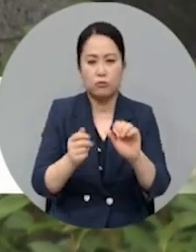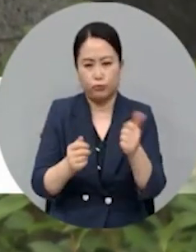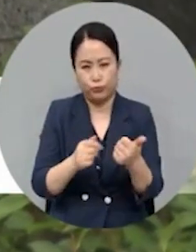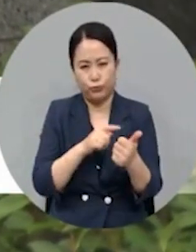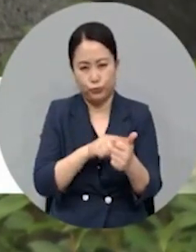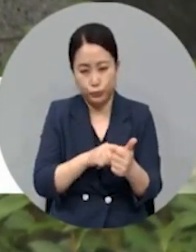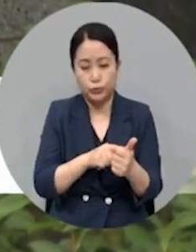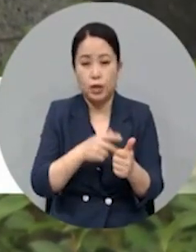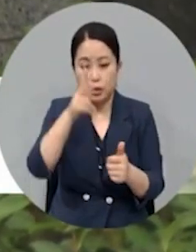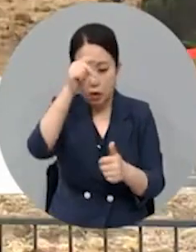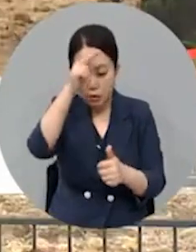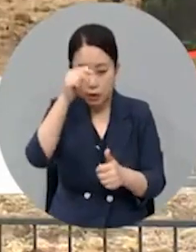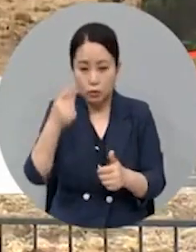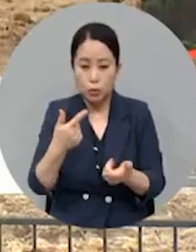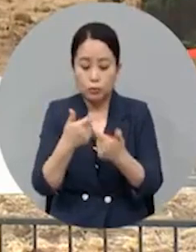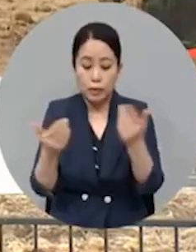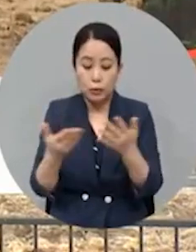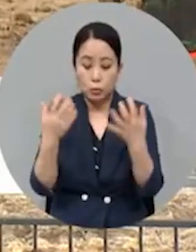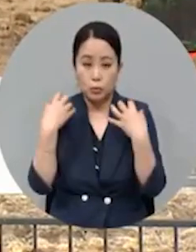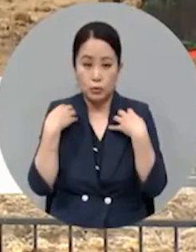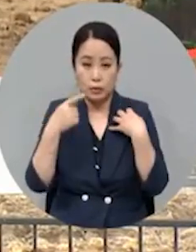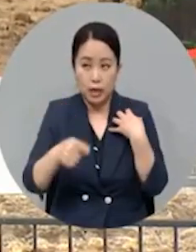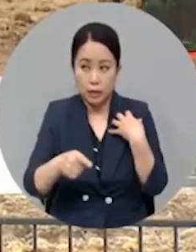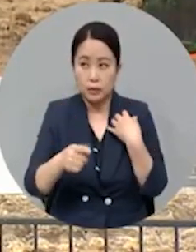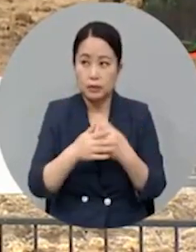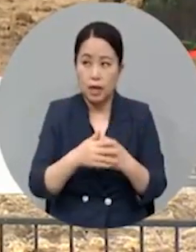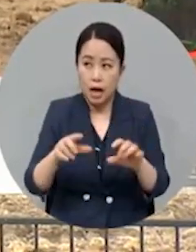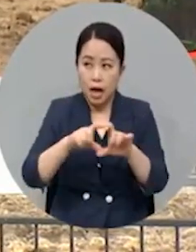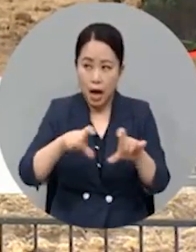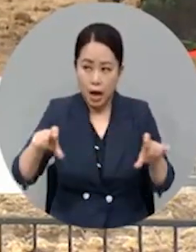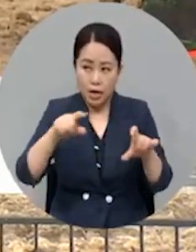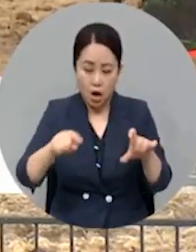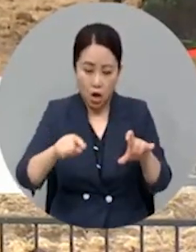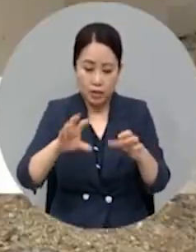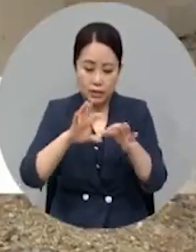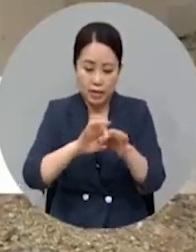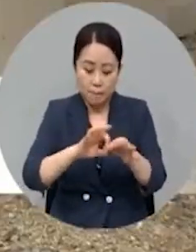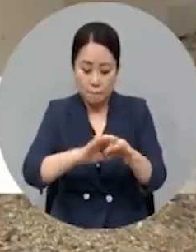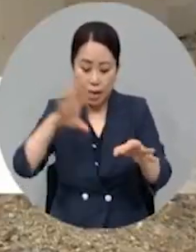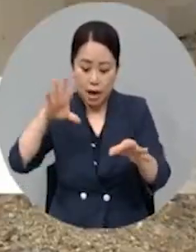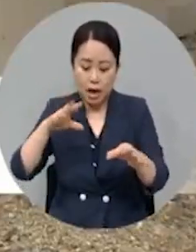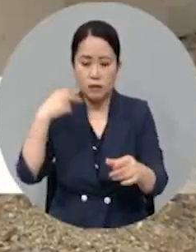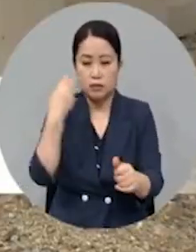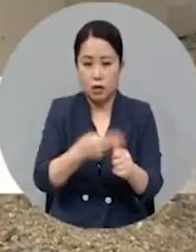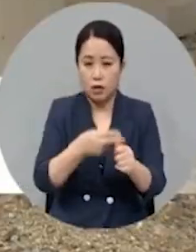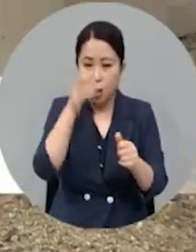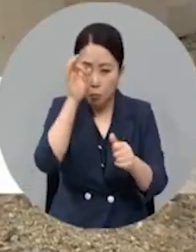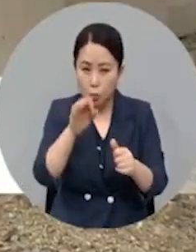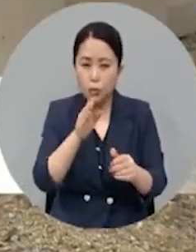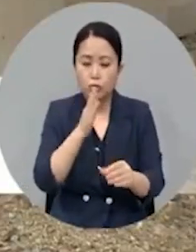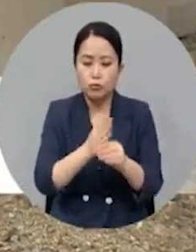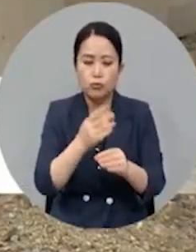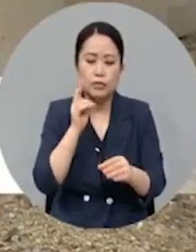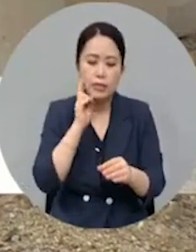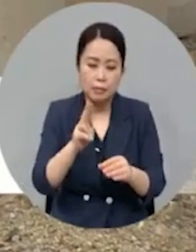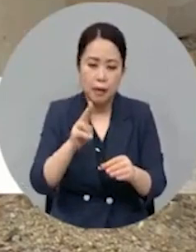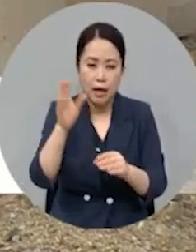경찰과 부산노동청은 하역 체인이 풀려 사고가 난 것으로 보고 중대재해처벌법 적용 여부를 검토하고